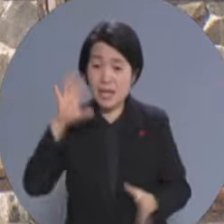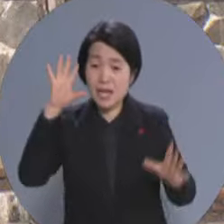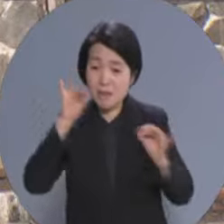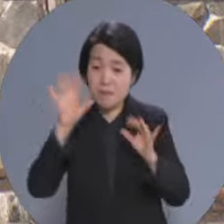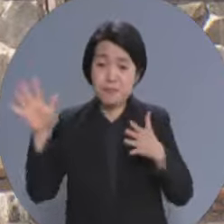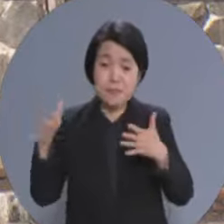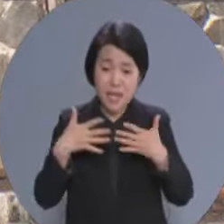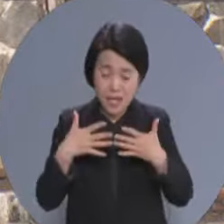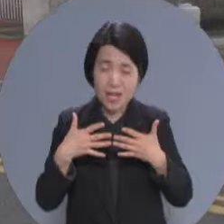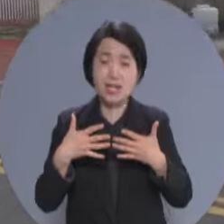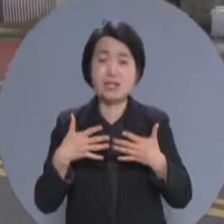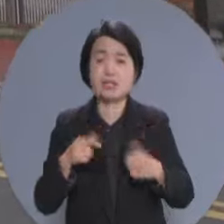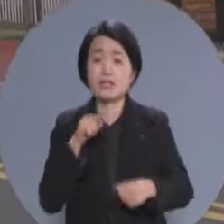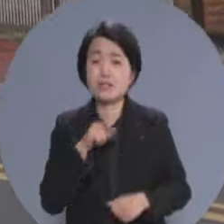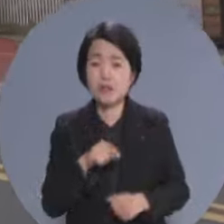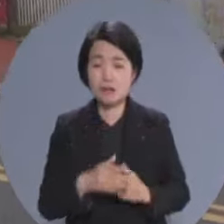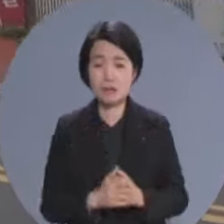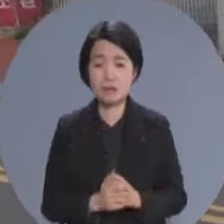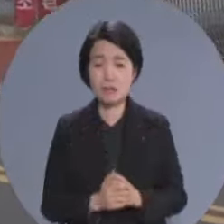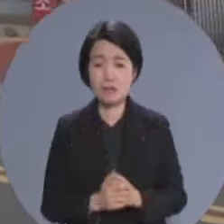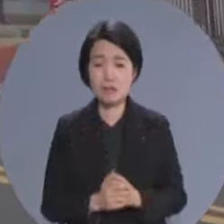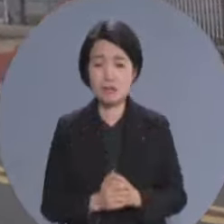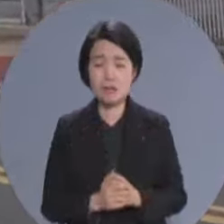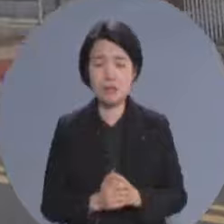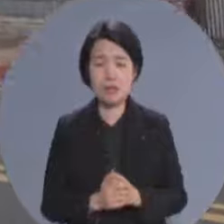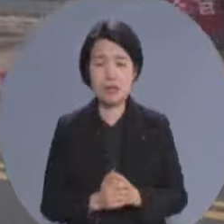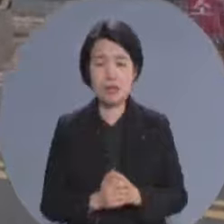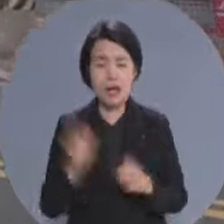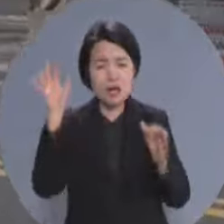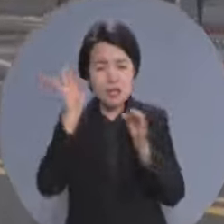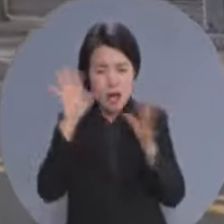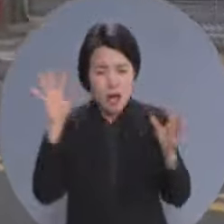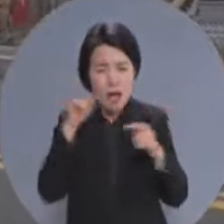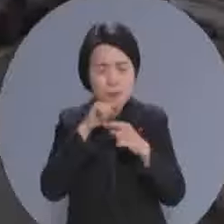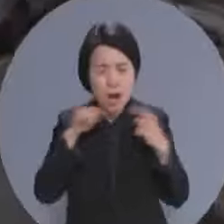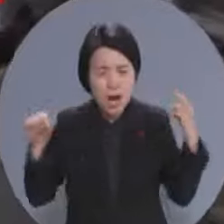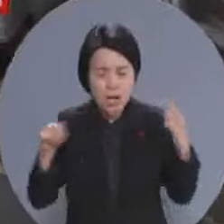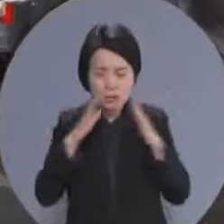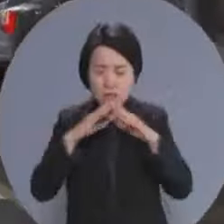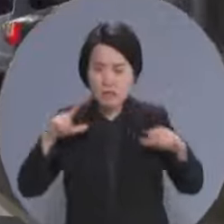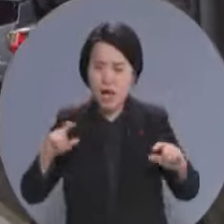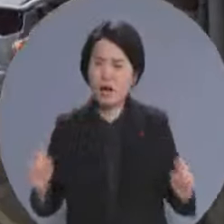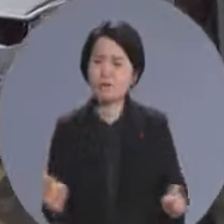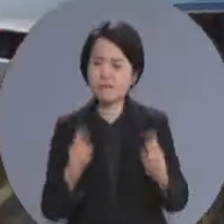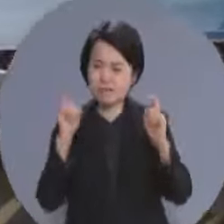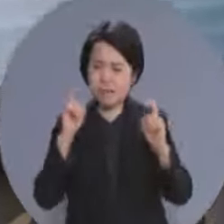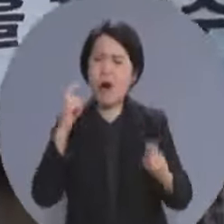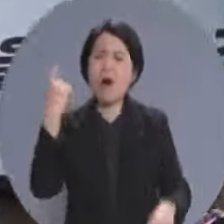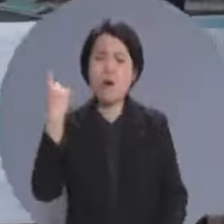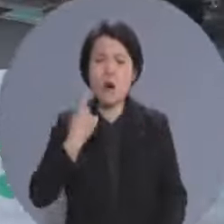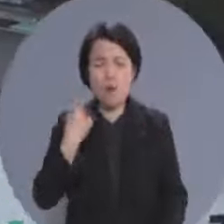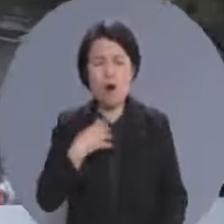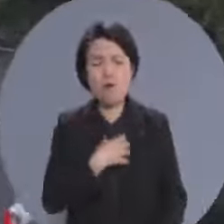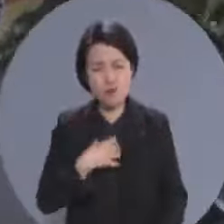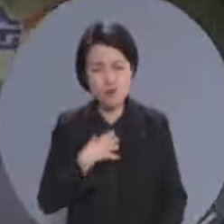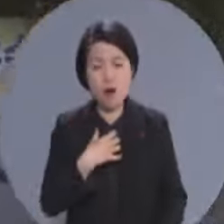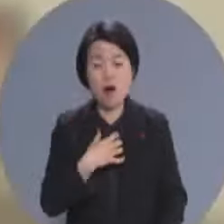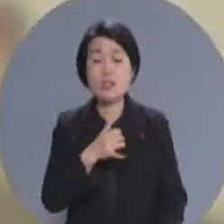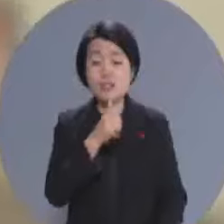공동 유치전략 하지만 자칫 예상치 못한 전남 지역내 또다른 소모적인 갈등요인으로 작용할 수